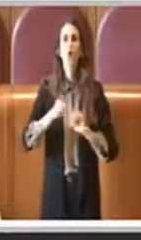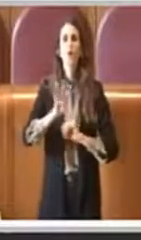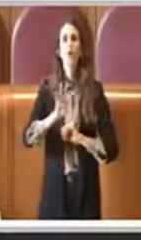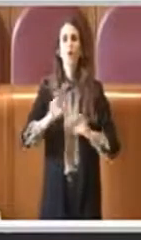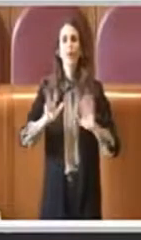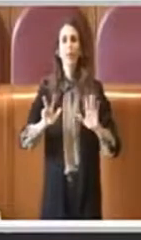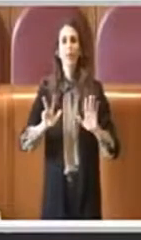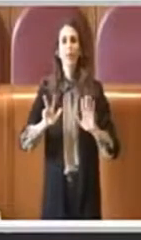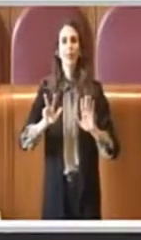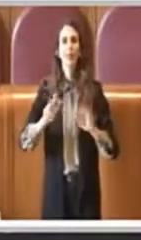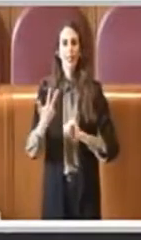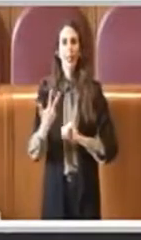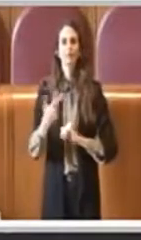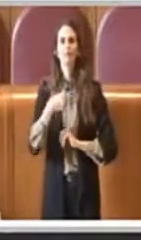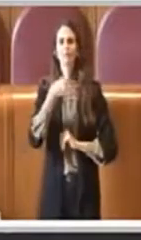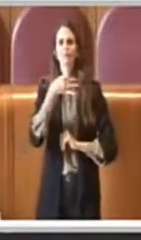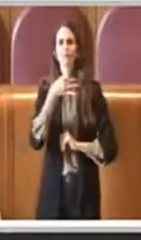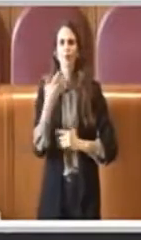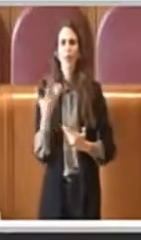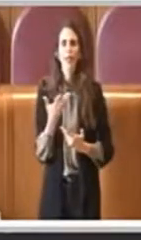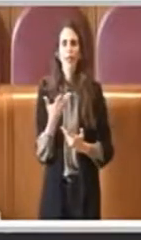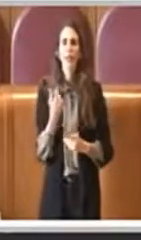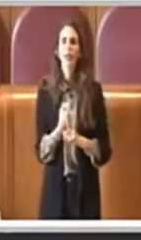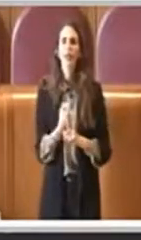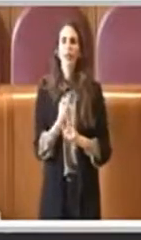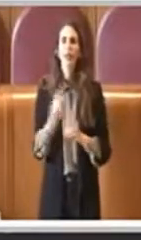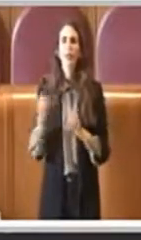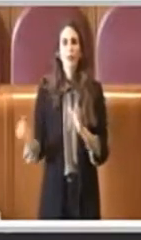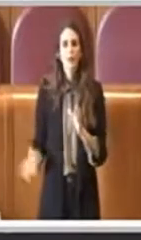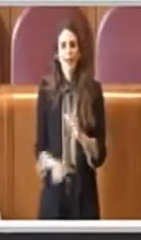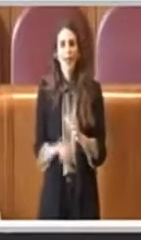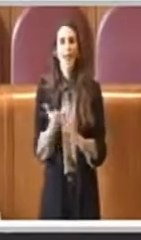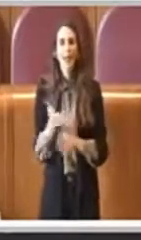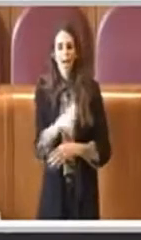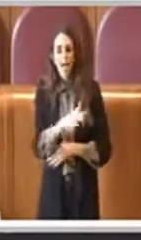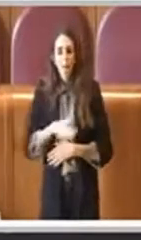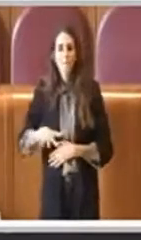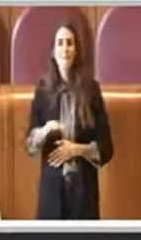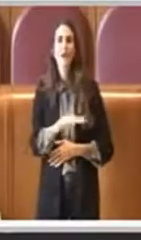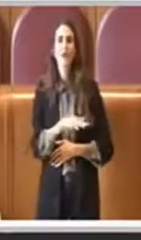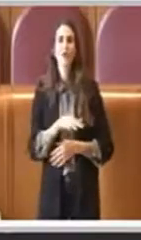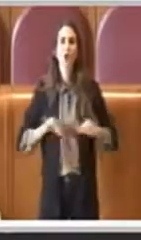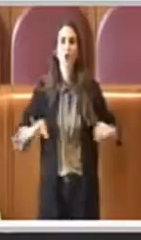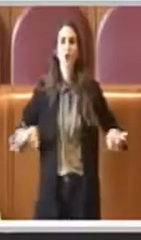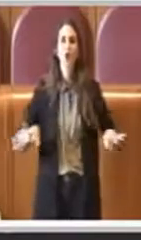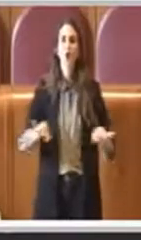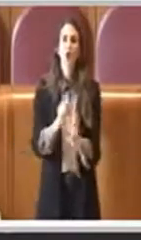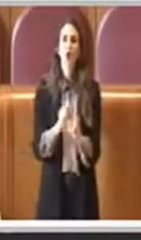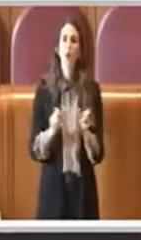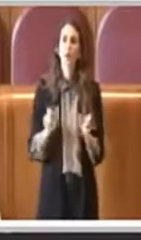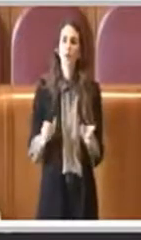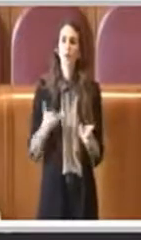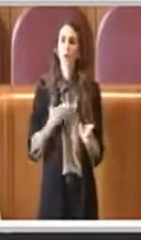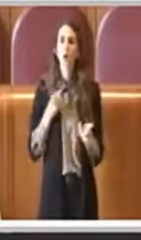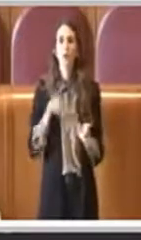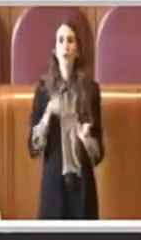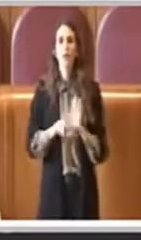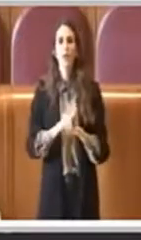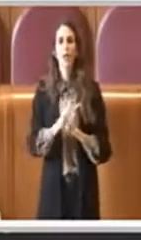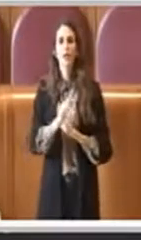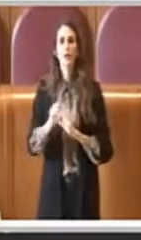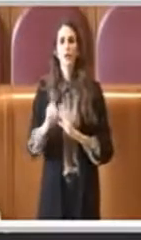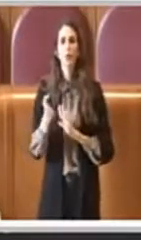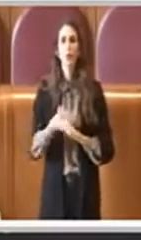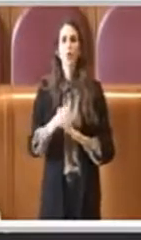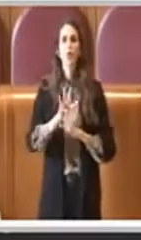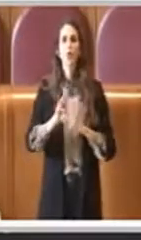di dare vita ad un bacino comprensoriale. E così via, sono anche delle leggi richiamate anche dalla 2192,